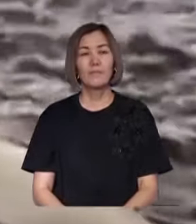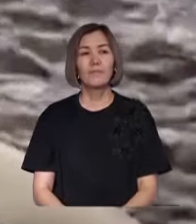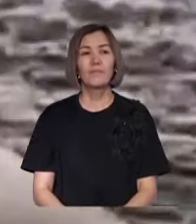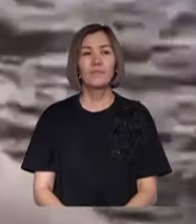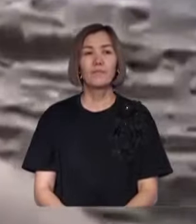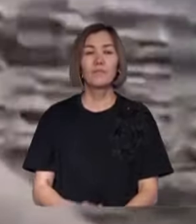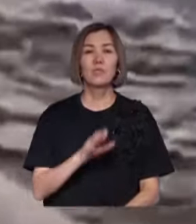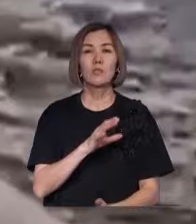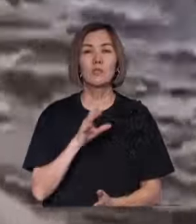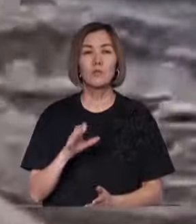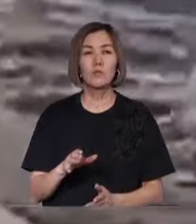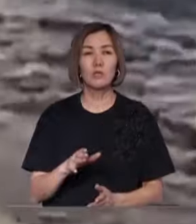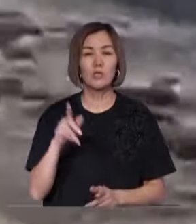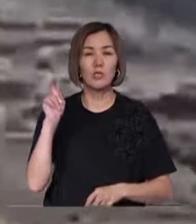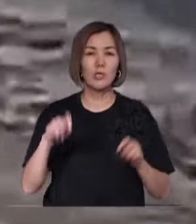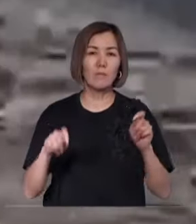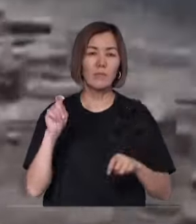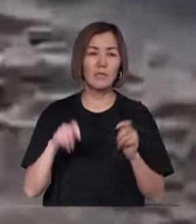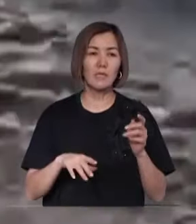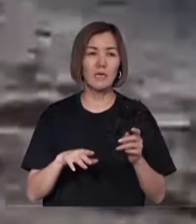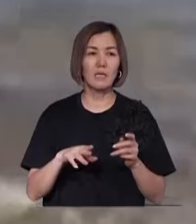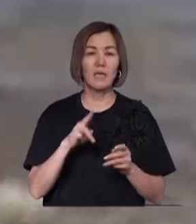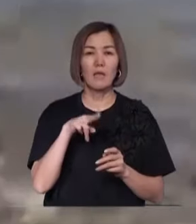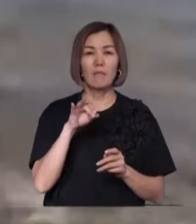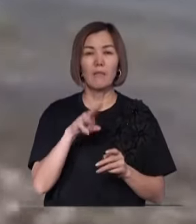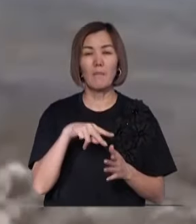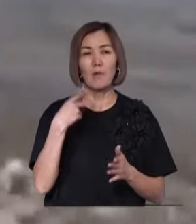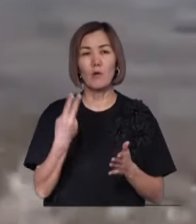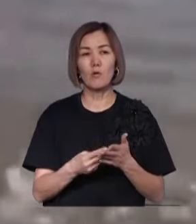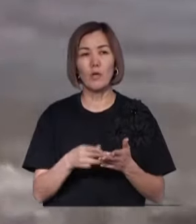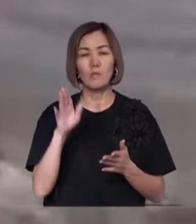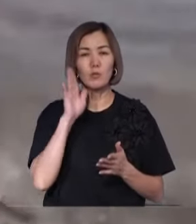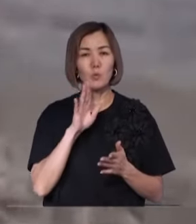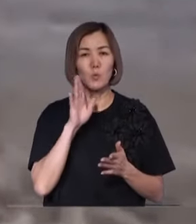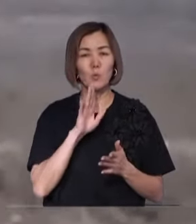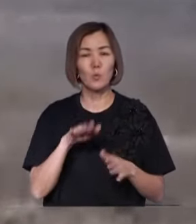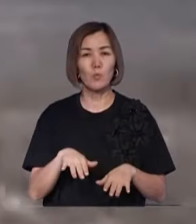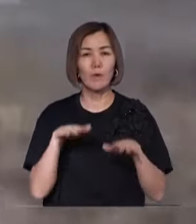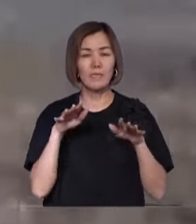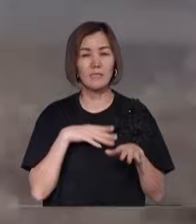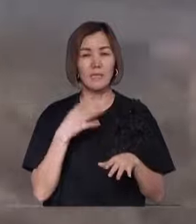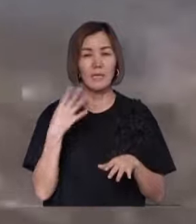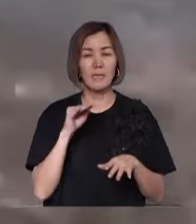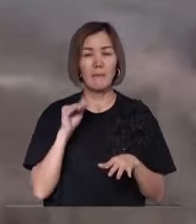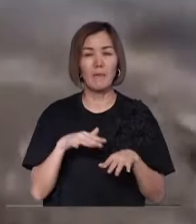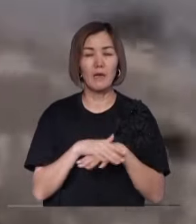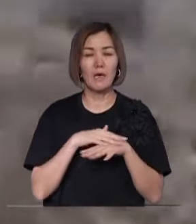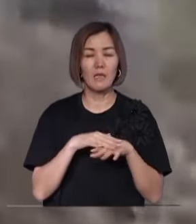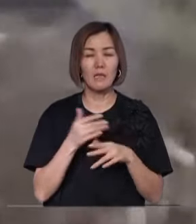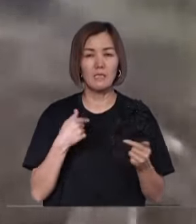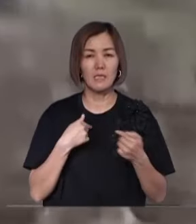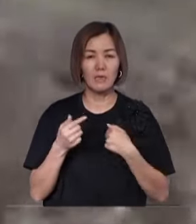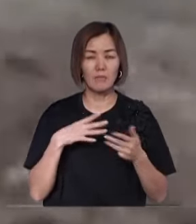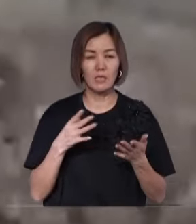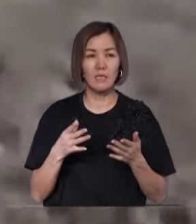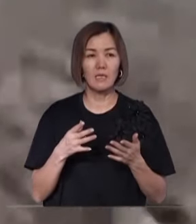Колумбияның солтүстігінде төпелеп жауған жаңбырдан дамба құлап, егістік алқаптарын су басты. Тасқыннан 40 мыңдай адам зардап шеккен.